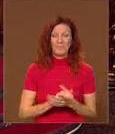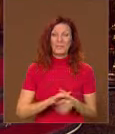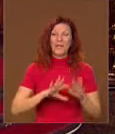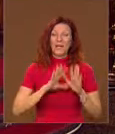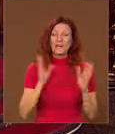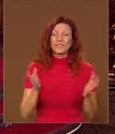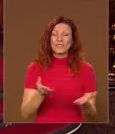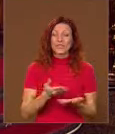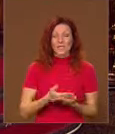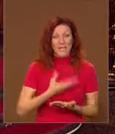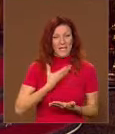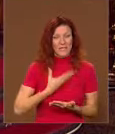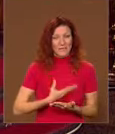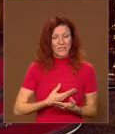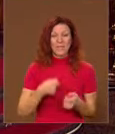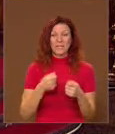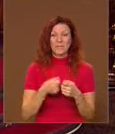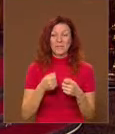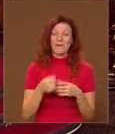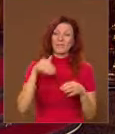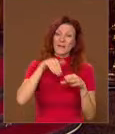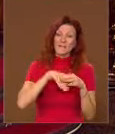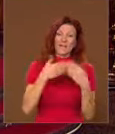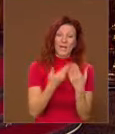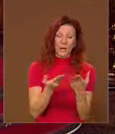Служителите извършват в алтара и пред